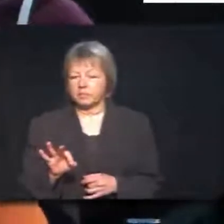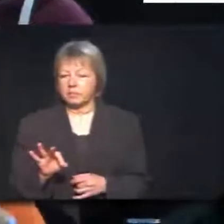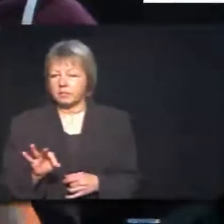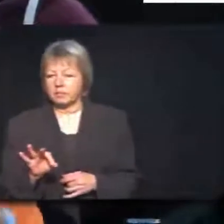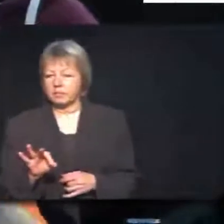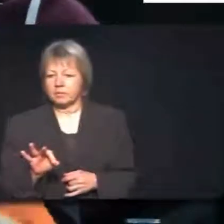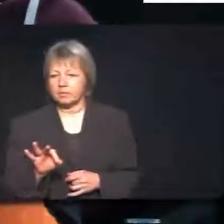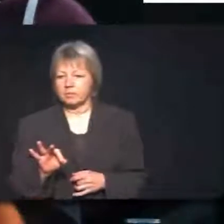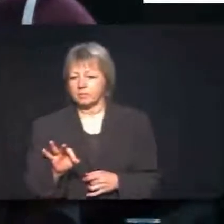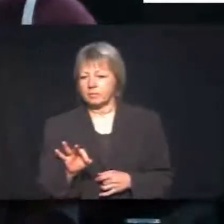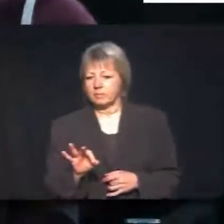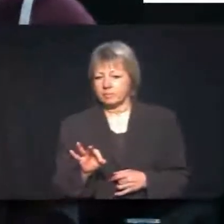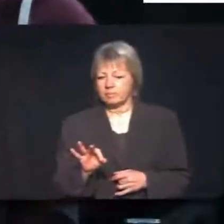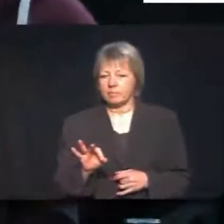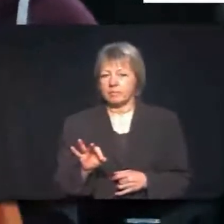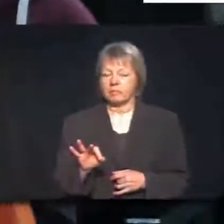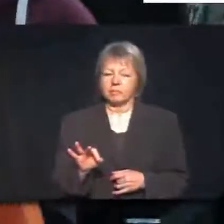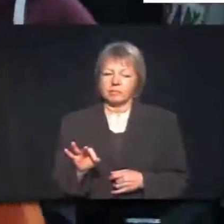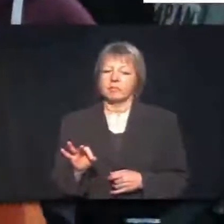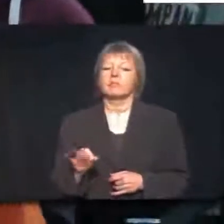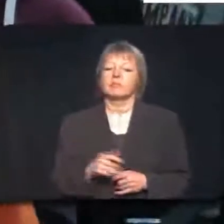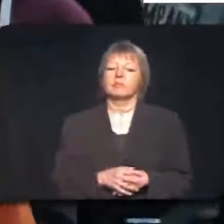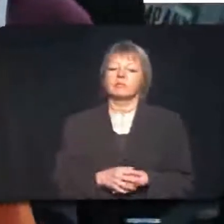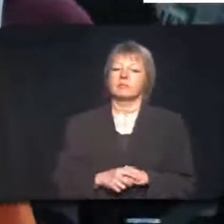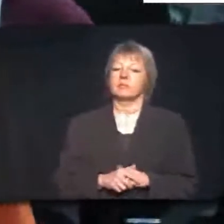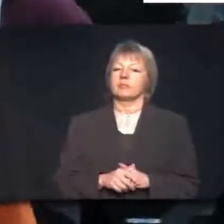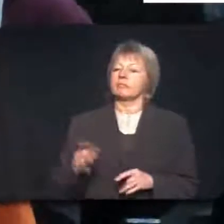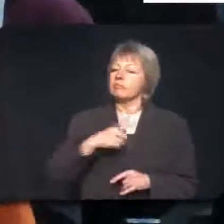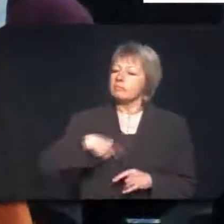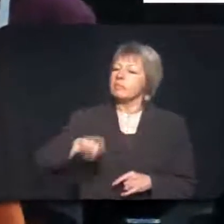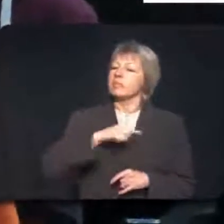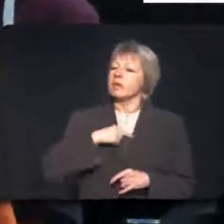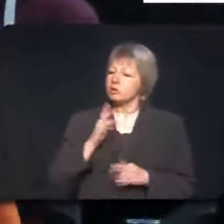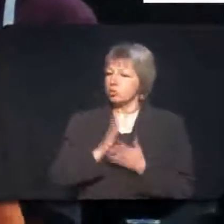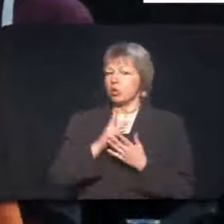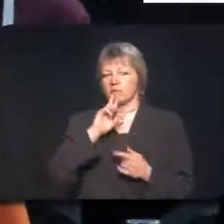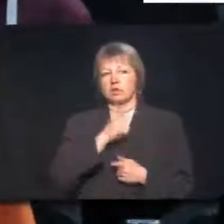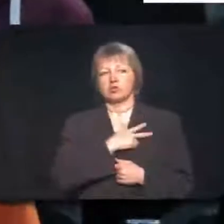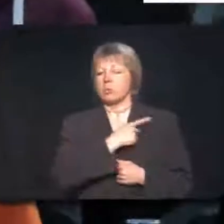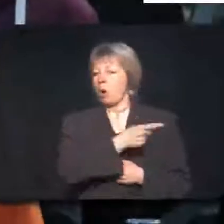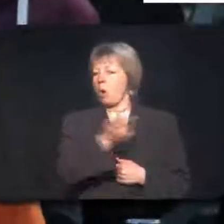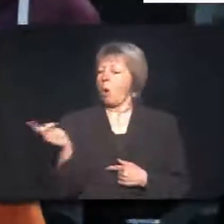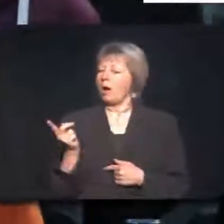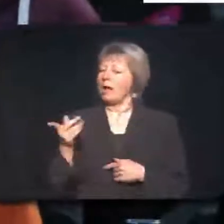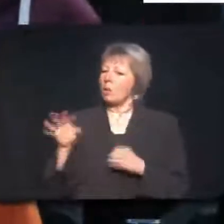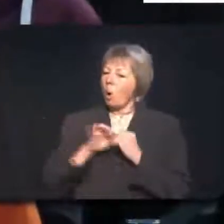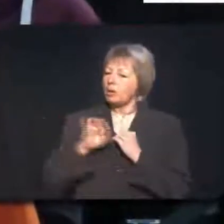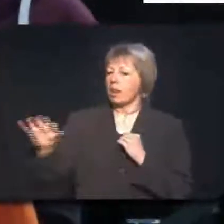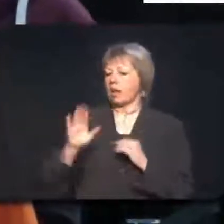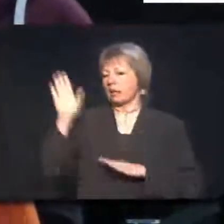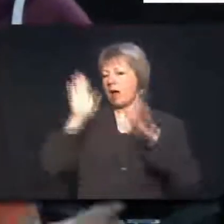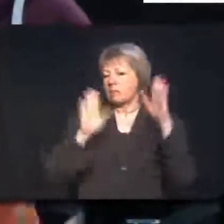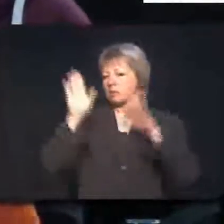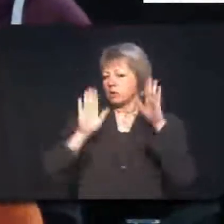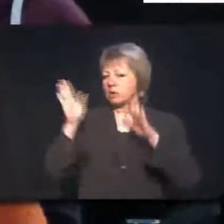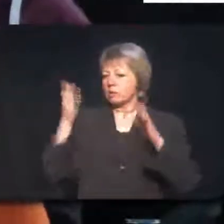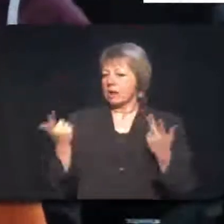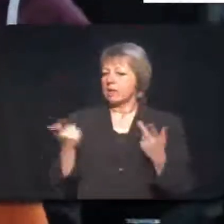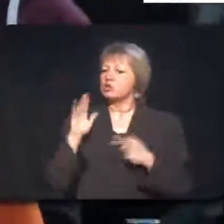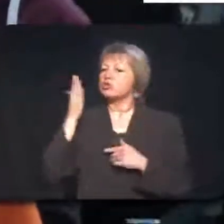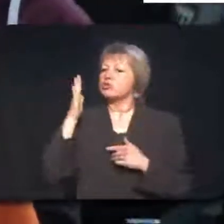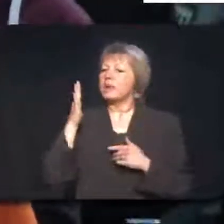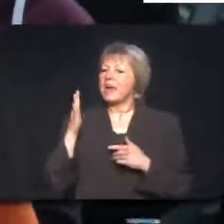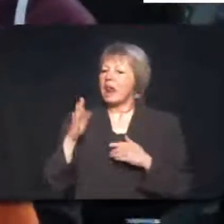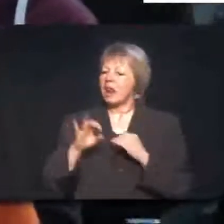so ein bisschen ah wir haben eine Online-Abstimmung versprochen das haben wir uns versprochen neue Piraten SPIEGEL ONLINE